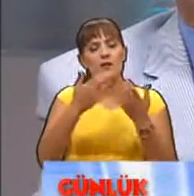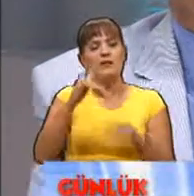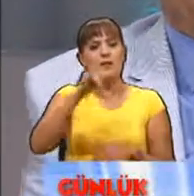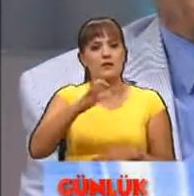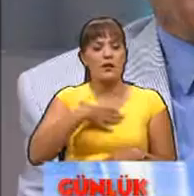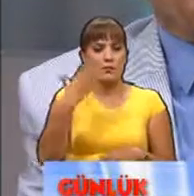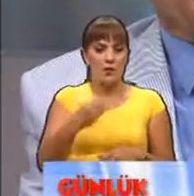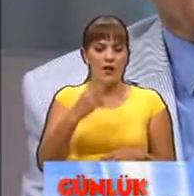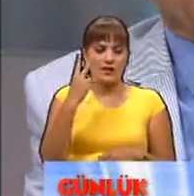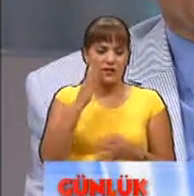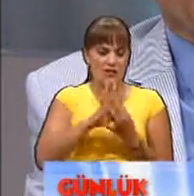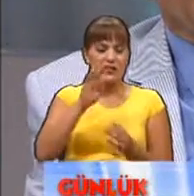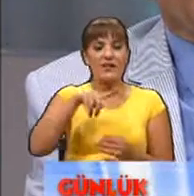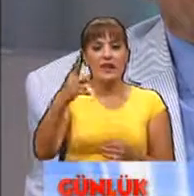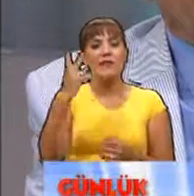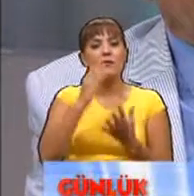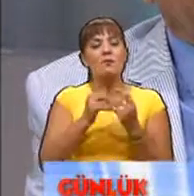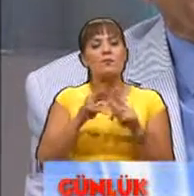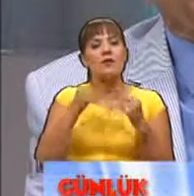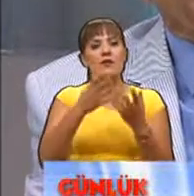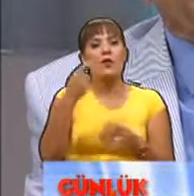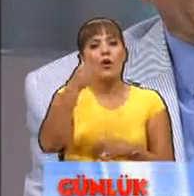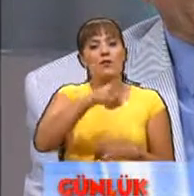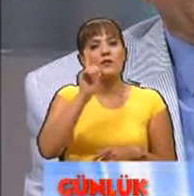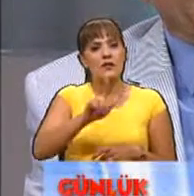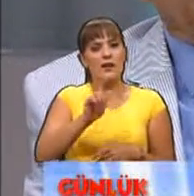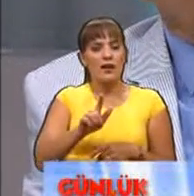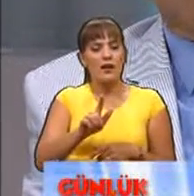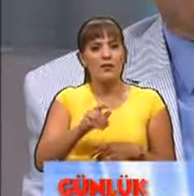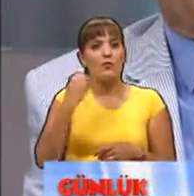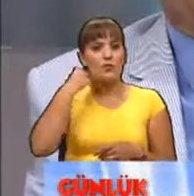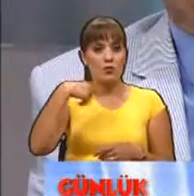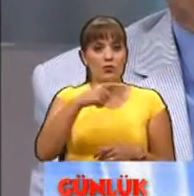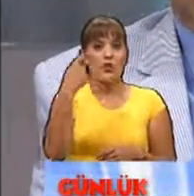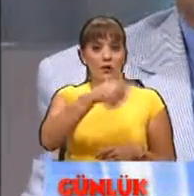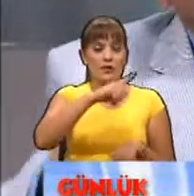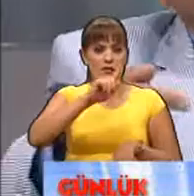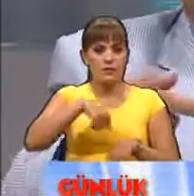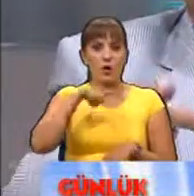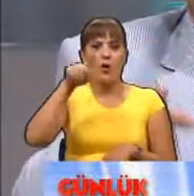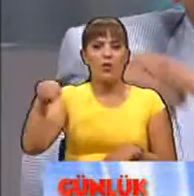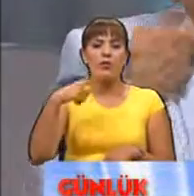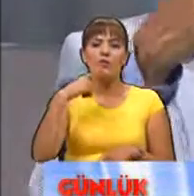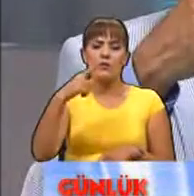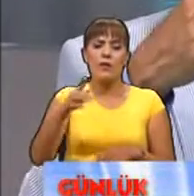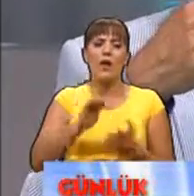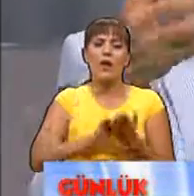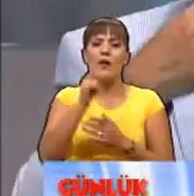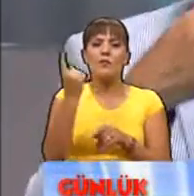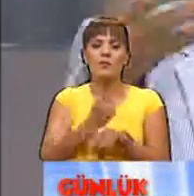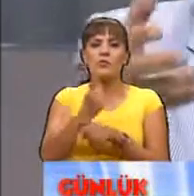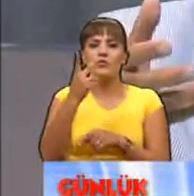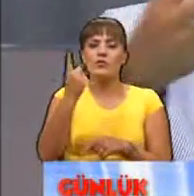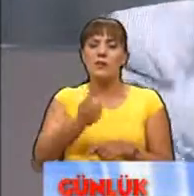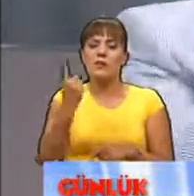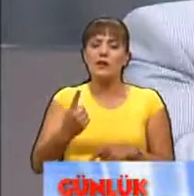sahip olan kişi diğer iki mirasçının da ödemesi gereken borcu ödediğinde onlara rücu edip her birinden üçte birini